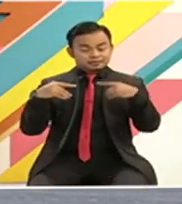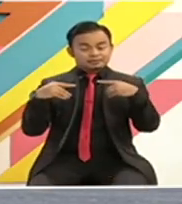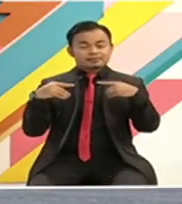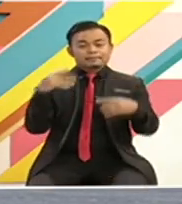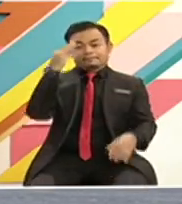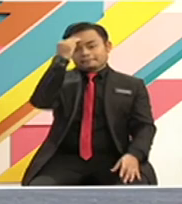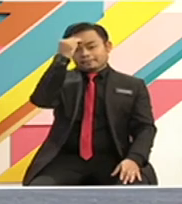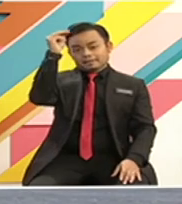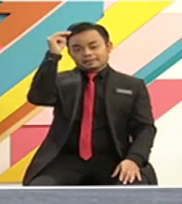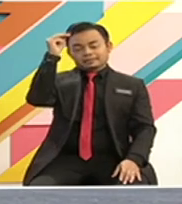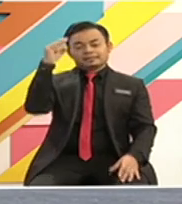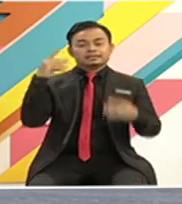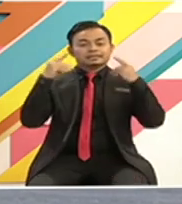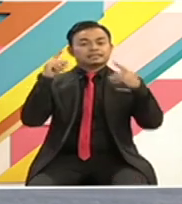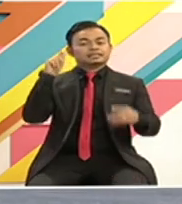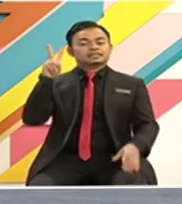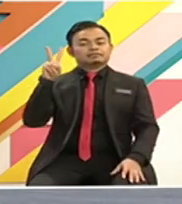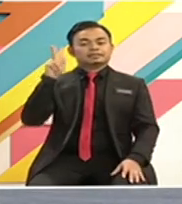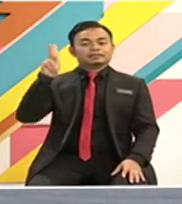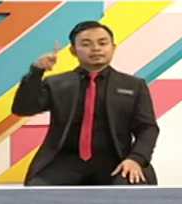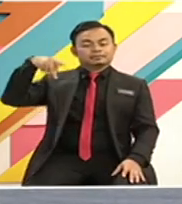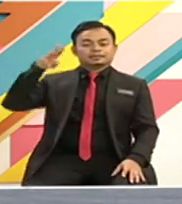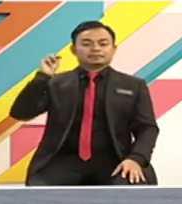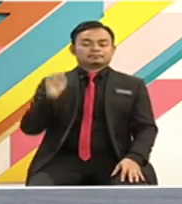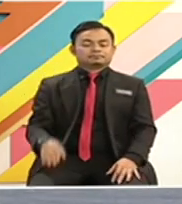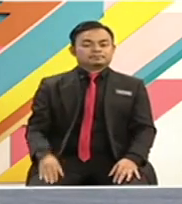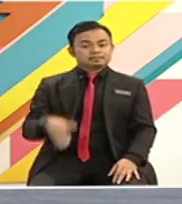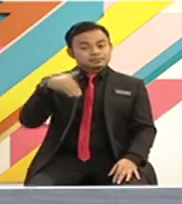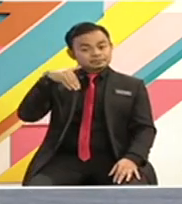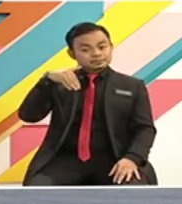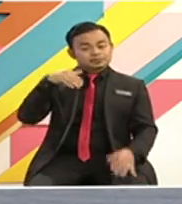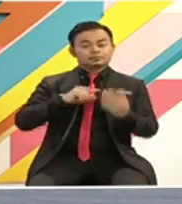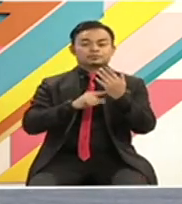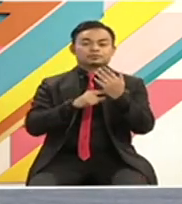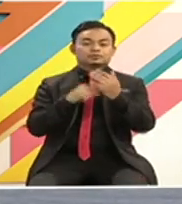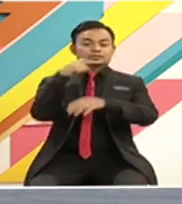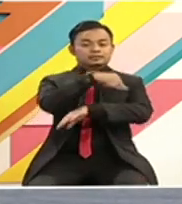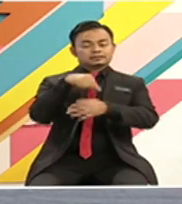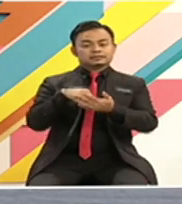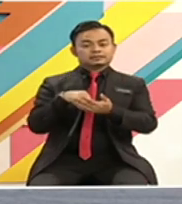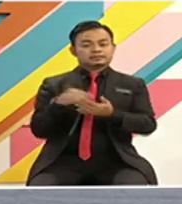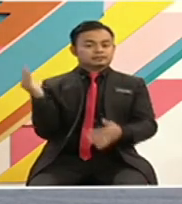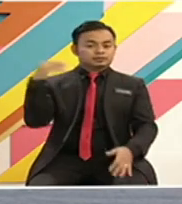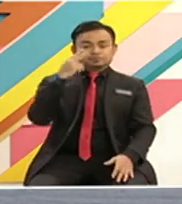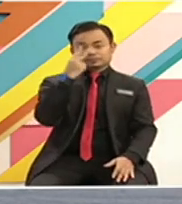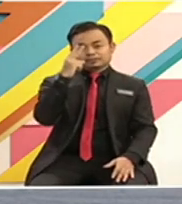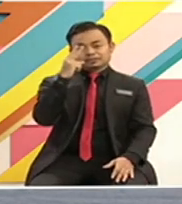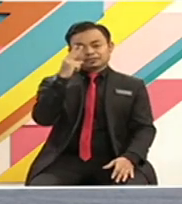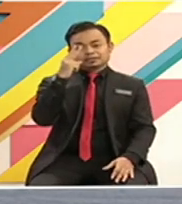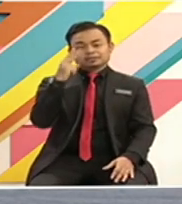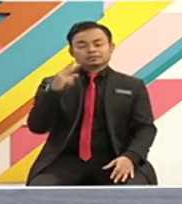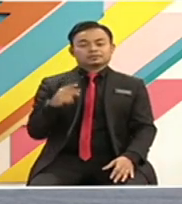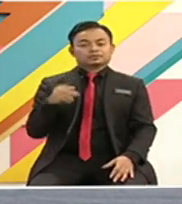directv GPM Sebelum kita mulai kenapa dulu sebelum kita memulihkan sampai kita berlari ini Jom kita tengok dulu profil guru